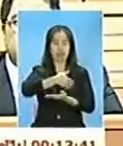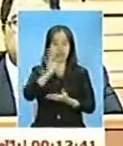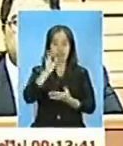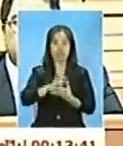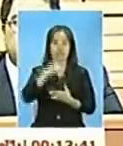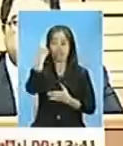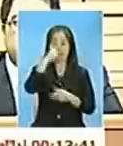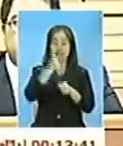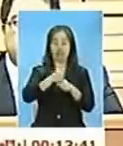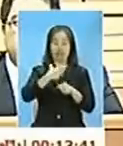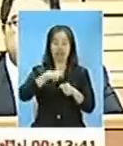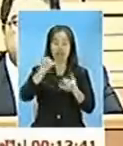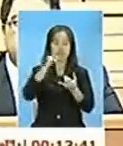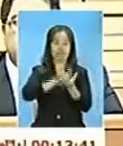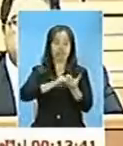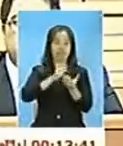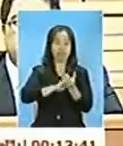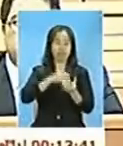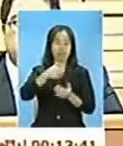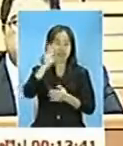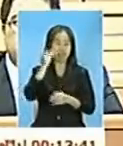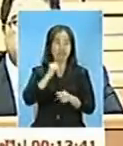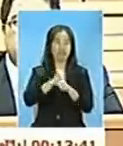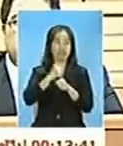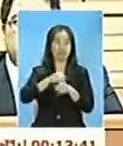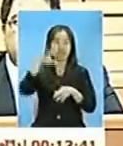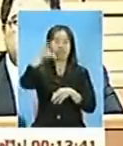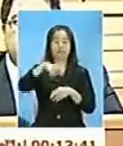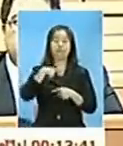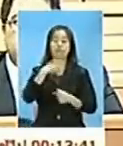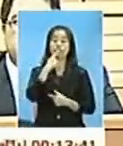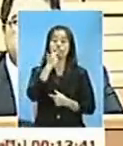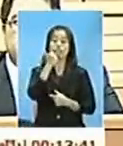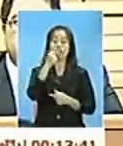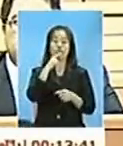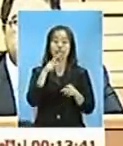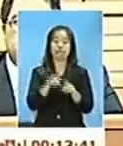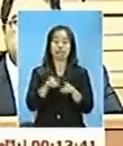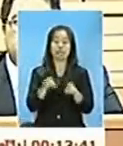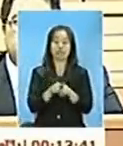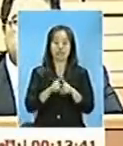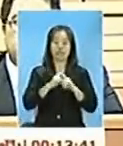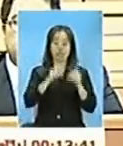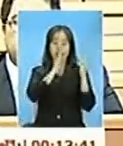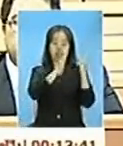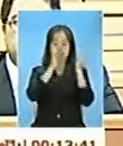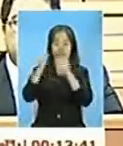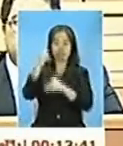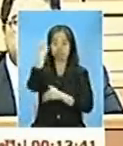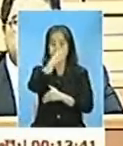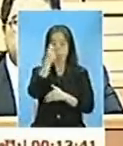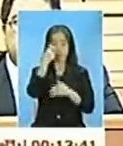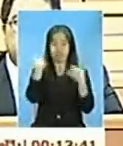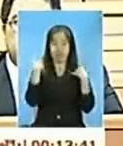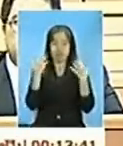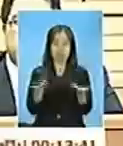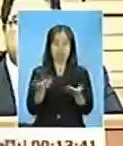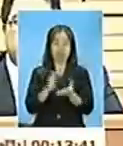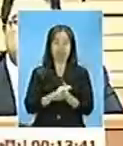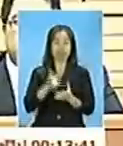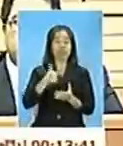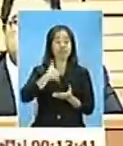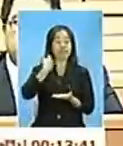ใครคนไหนชอบเล่นการพนันแล้วไปเปิดบ่อนผมก็พูดได้ฮะแต่ผมไม่ได้พาดพิงใครท่านประธานครับเรื่องที่พู